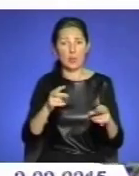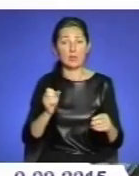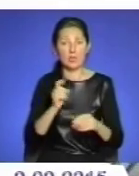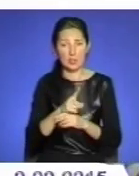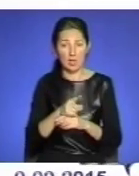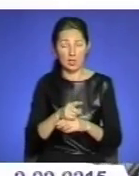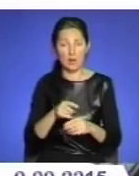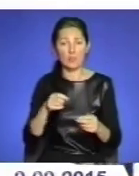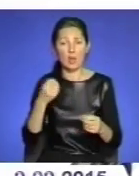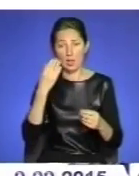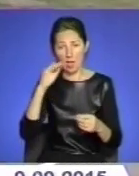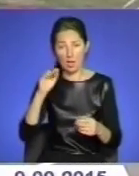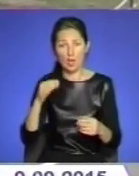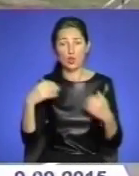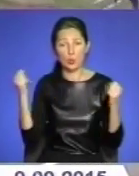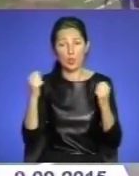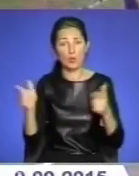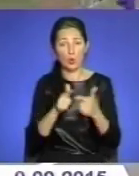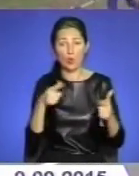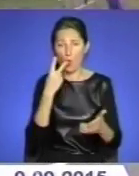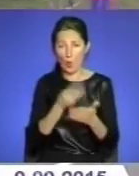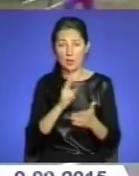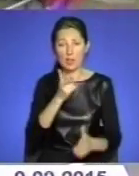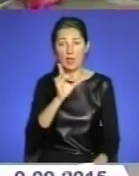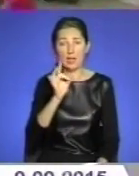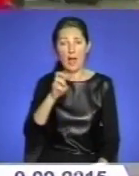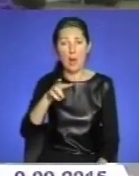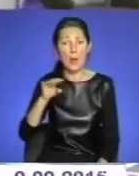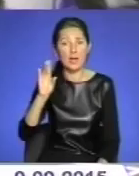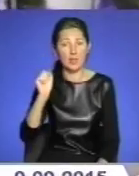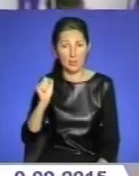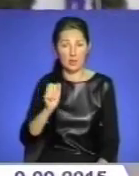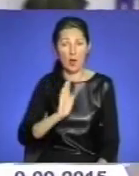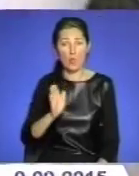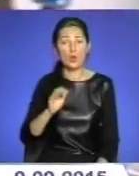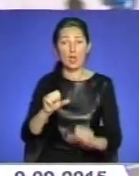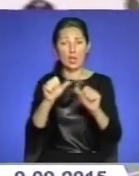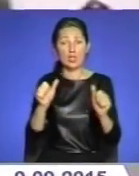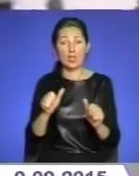підготовку продемонстрували кременецькі рятувальники. Відтак незабаром буде сформовано збірну,